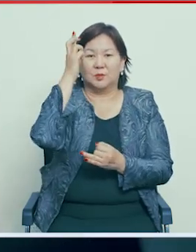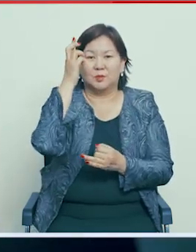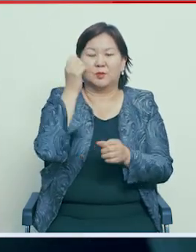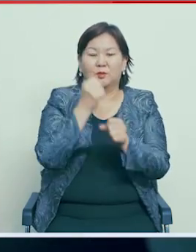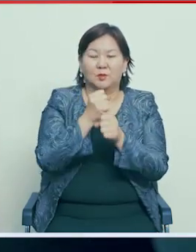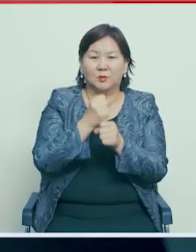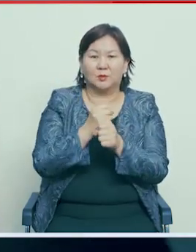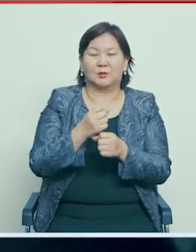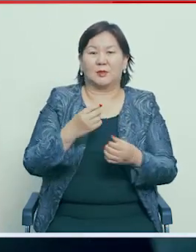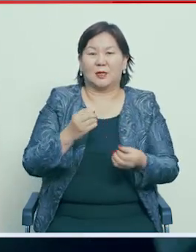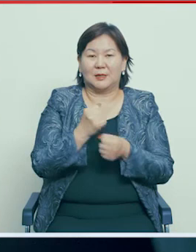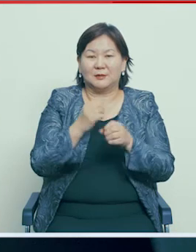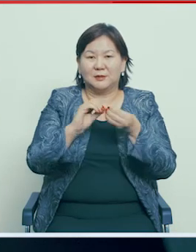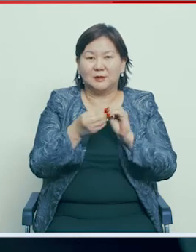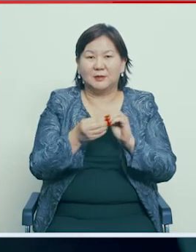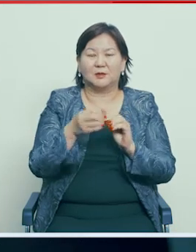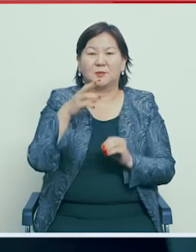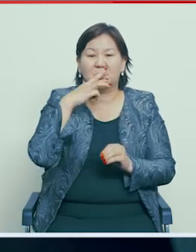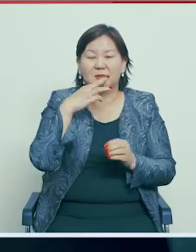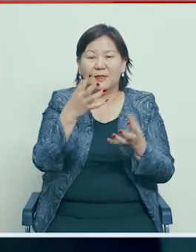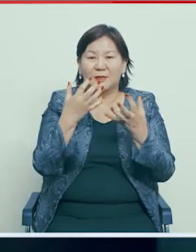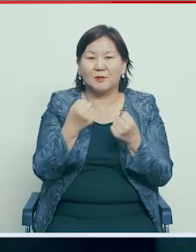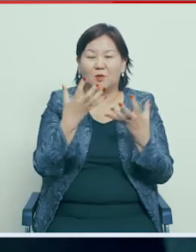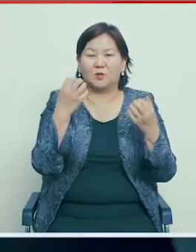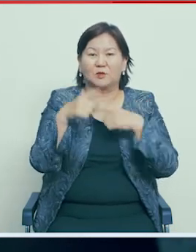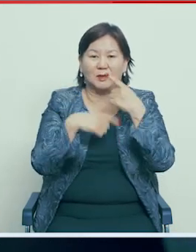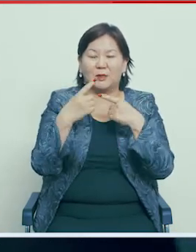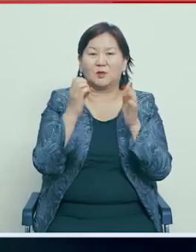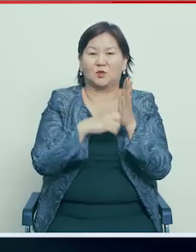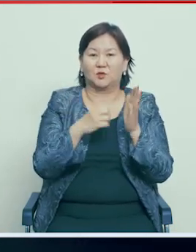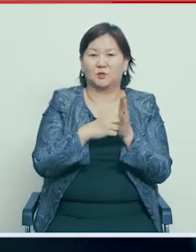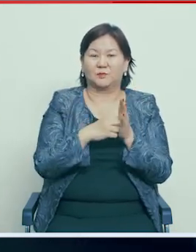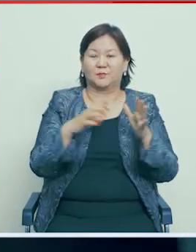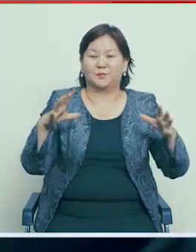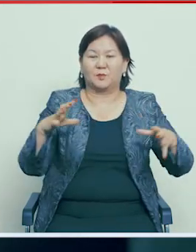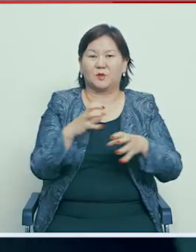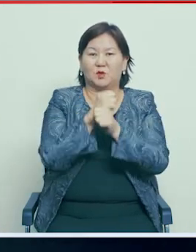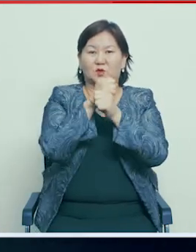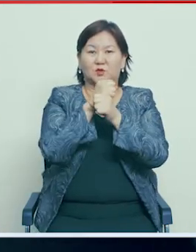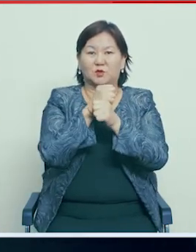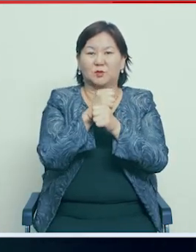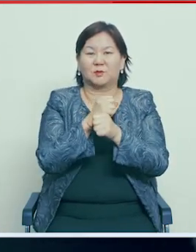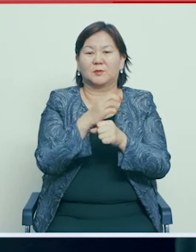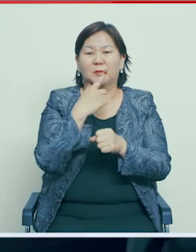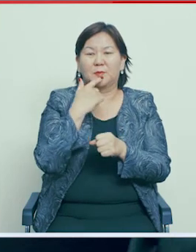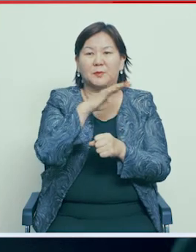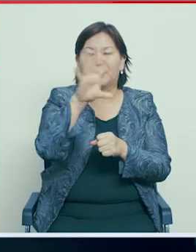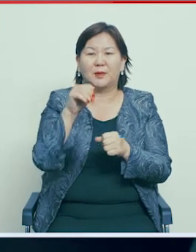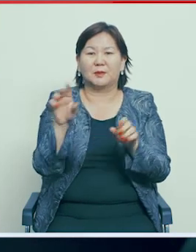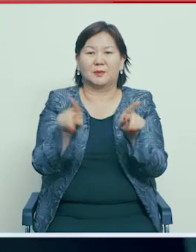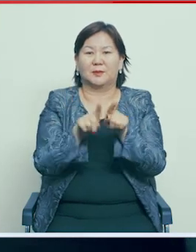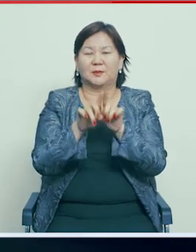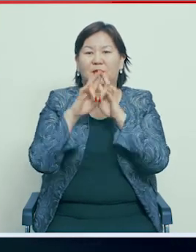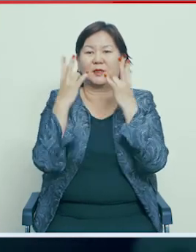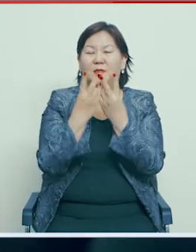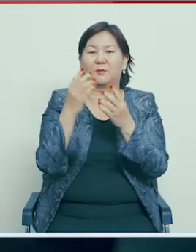мэдээлэл авах гэдэг ч юм үзэл бодлоо илэрхийлэх гэл айгу олон зүйлийг ярих хэрэгтэй. Гэхдээ яг энэ цогцоороо бид нар яг бусдад адилхан нийгэмд оролцоотой